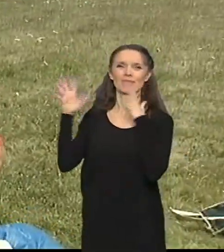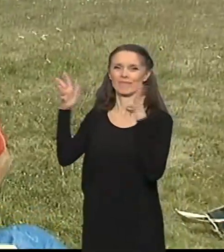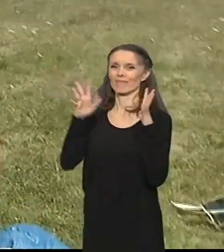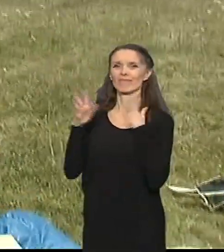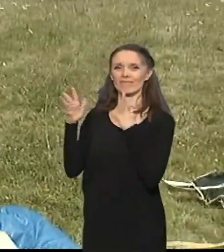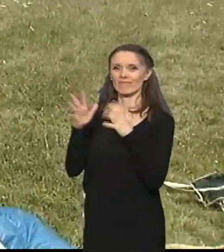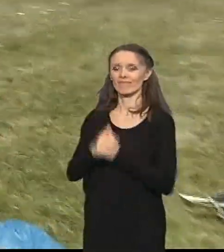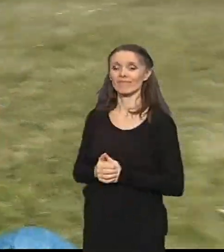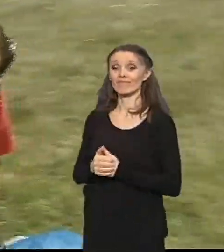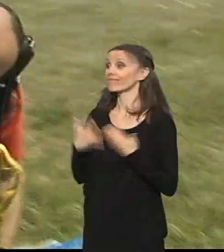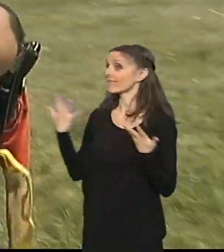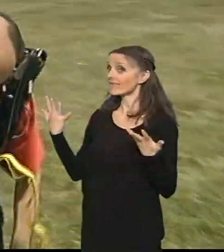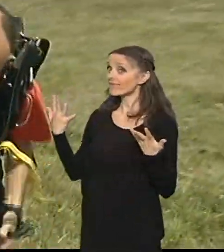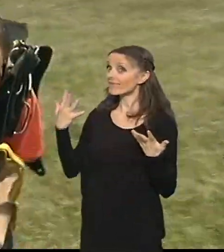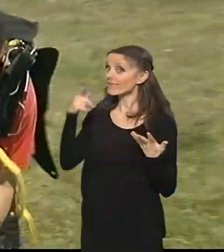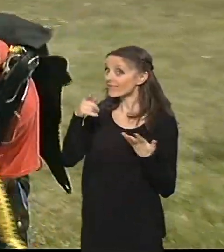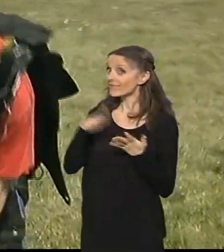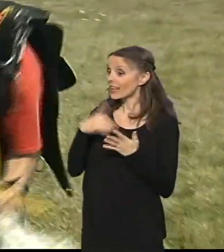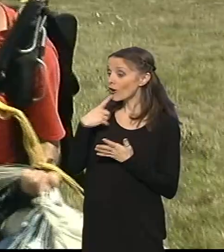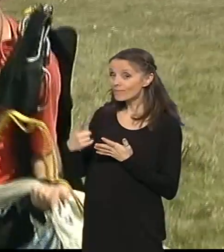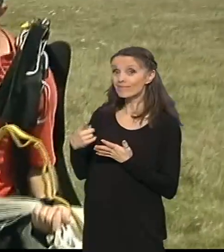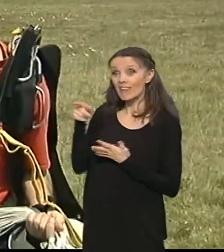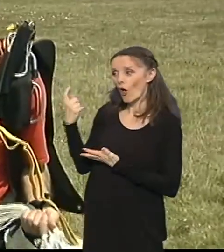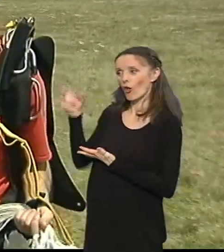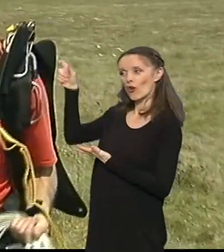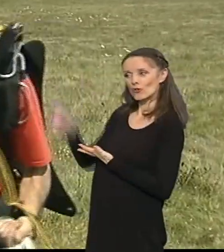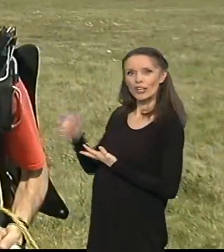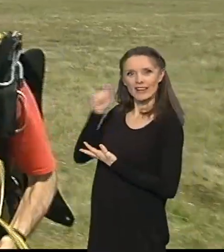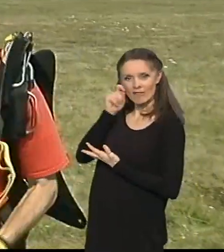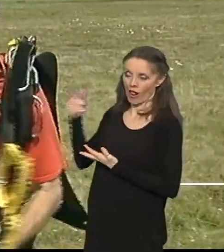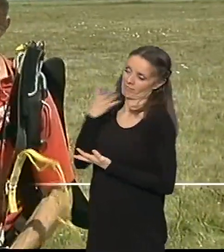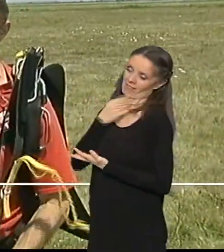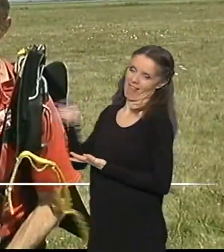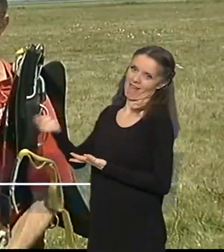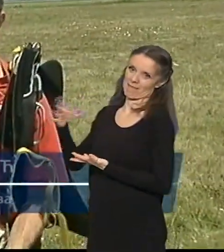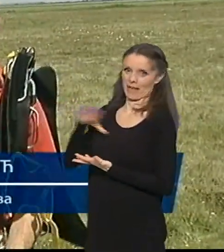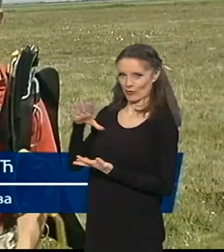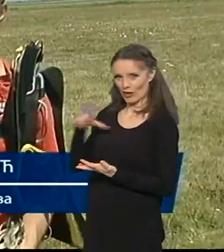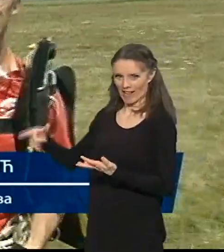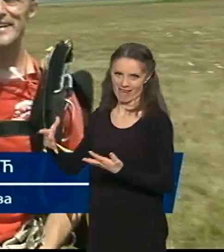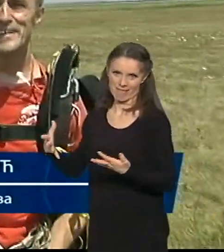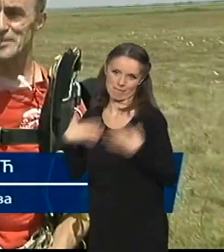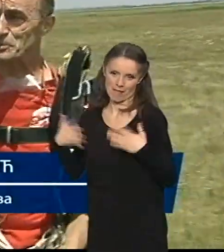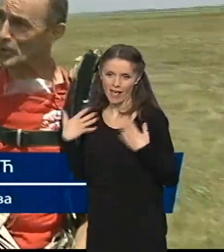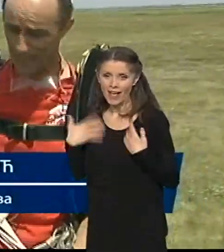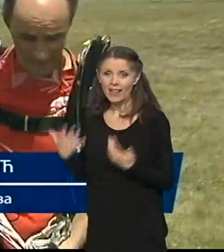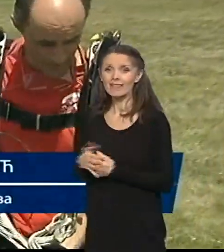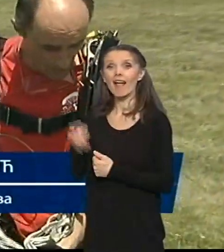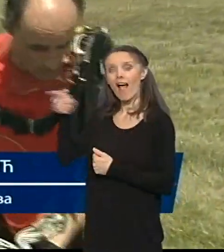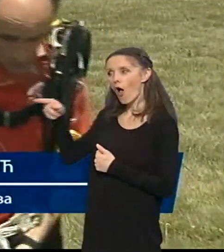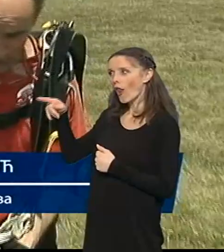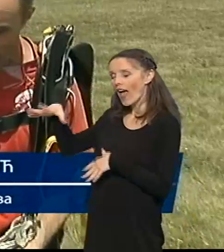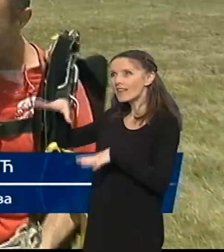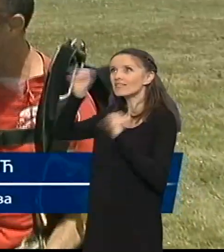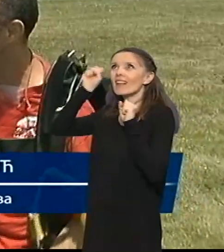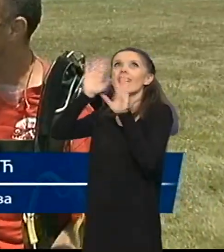svijetu. Tako, još jedan čovek, jedna prelepa žena, mlada koja je spoznala nebo